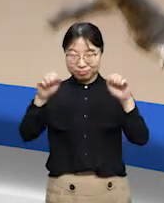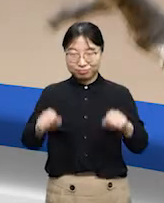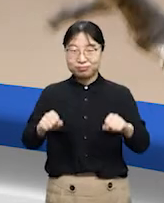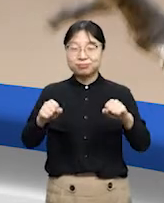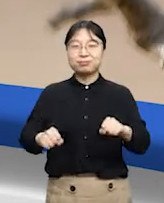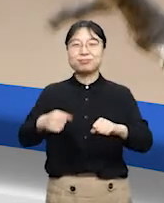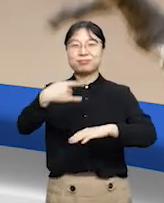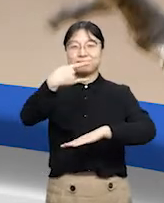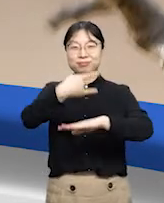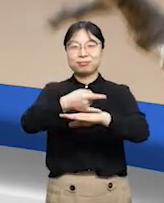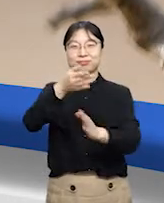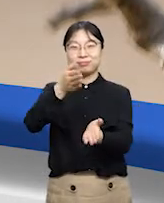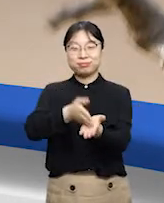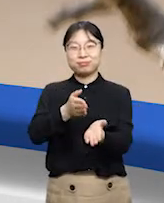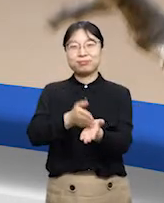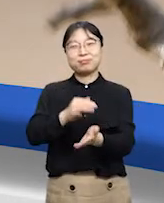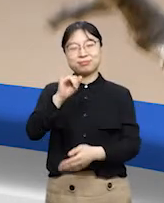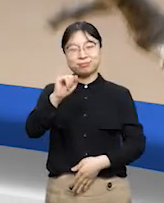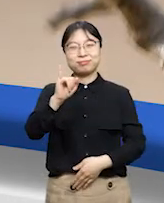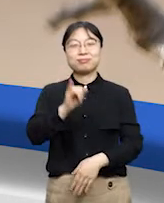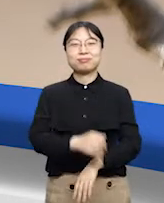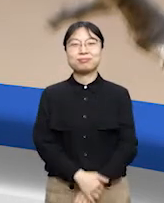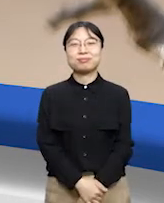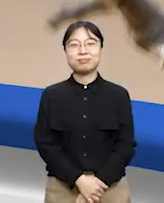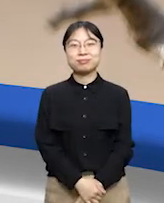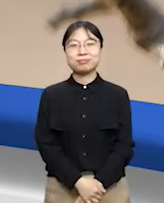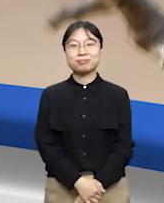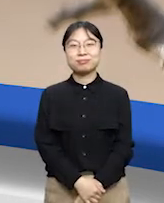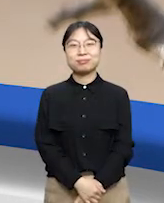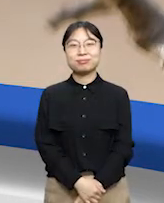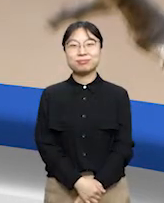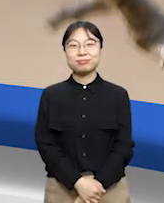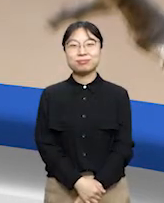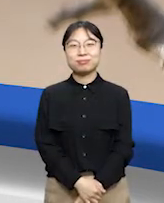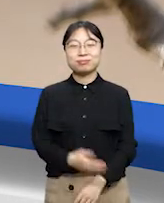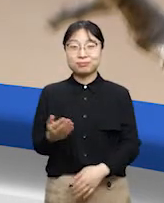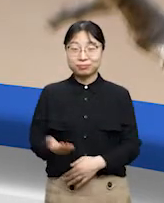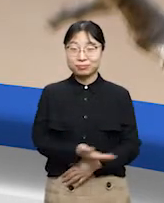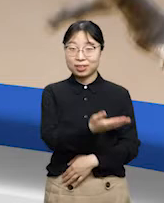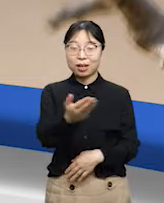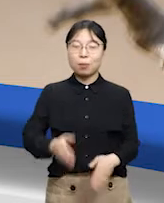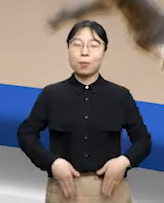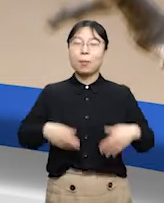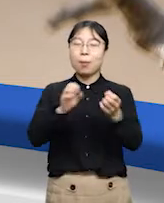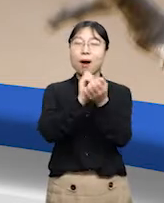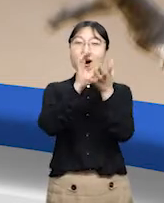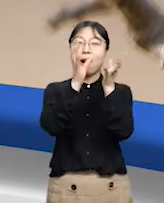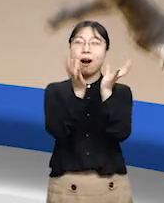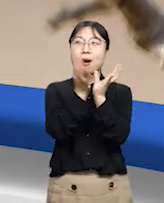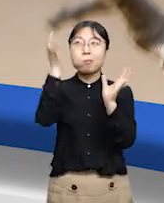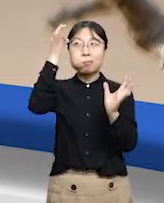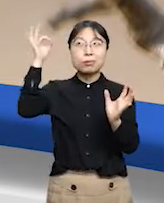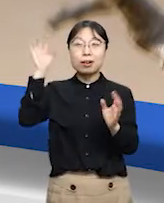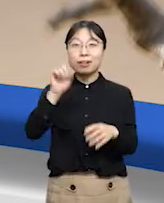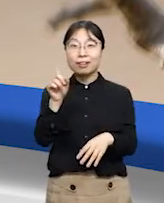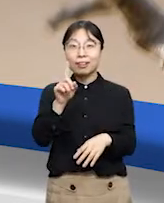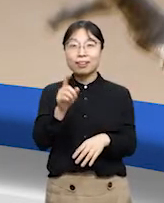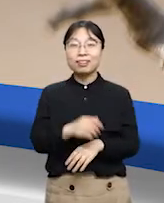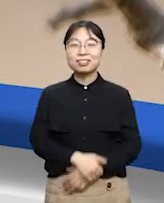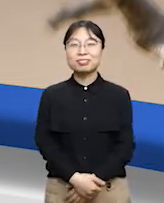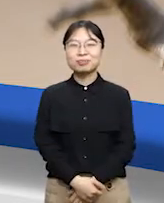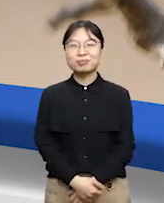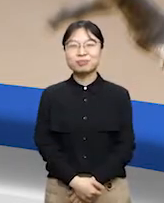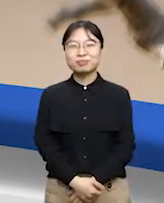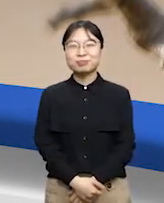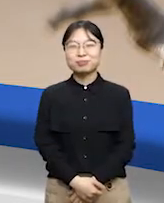시청자 여러분 안녕하십니까? 의왕시정 뉴스 구도아입니다. 여러분은 봄꽃의 대명사 하면 어떤 꽃이